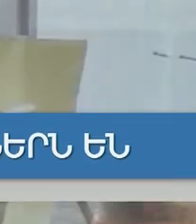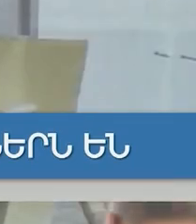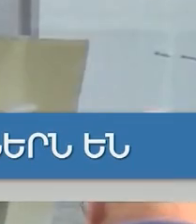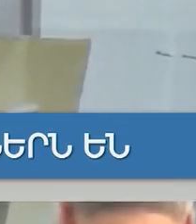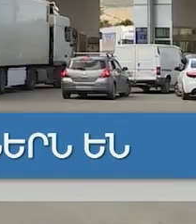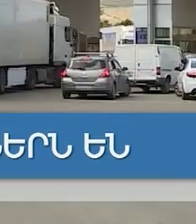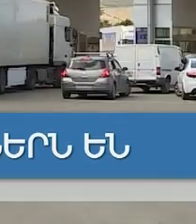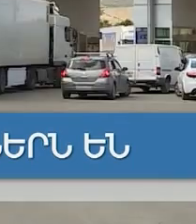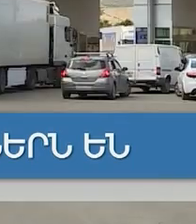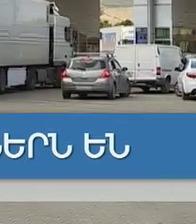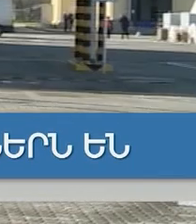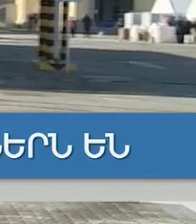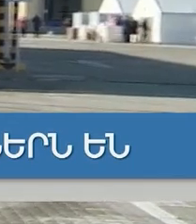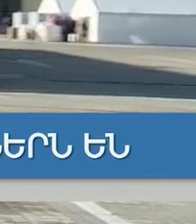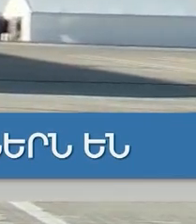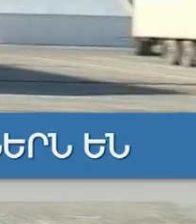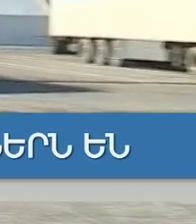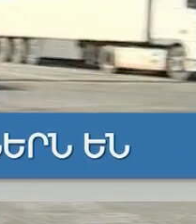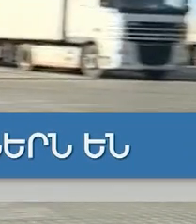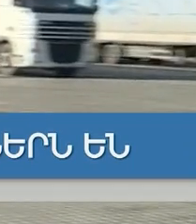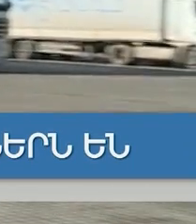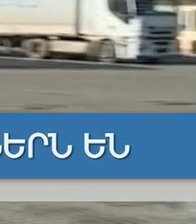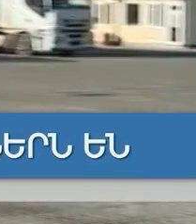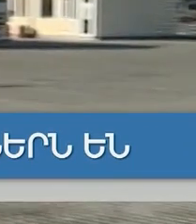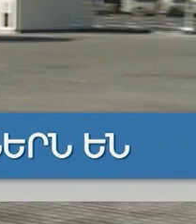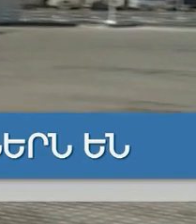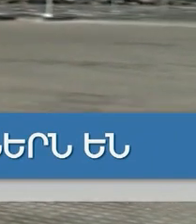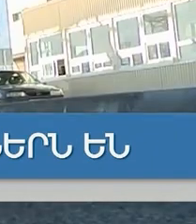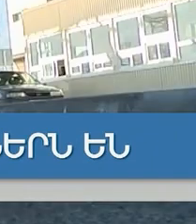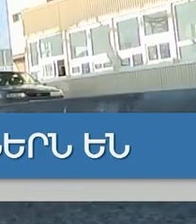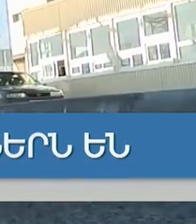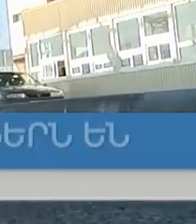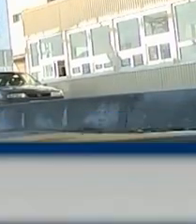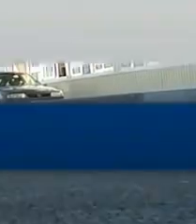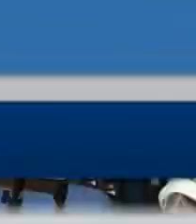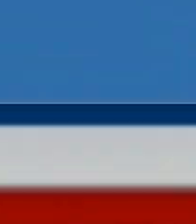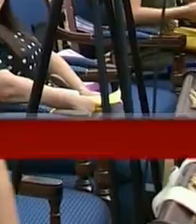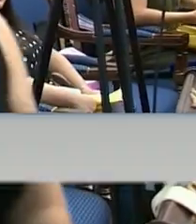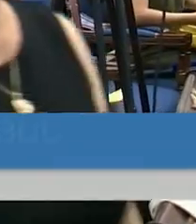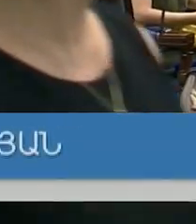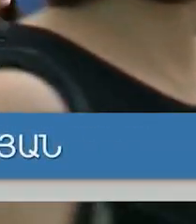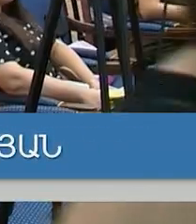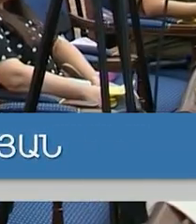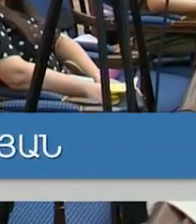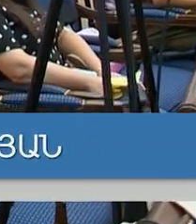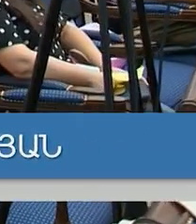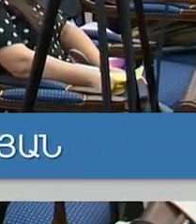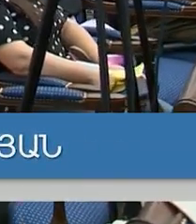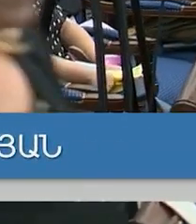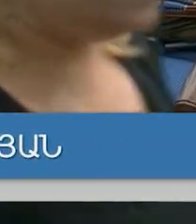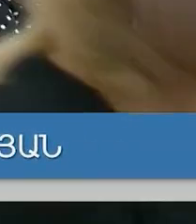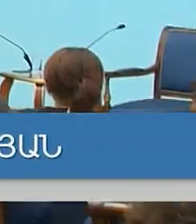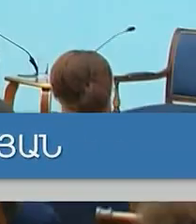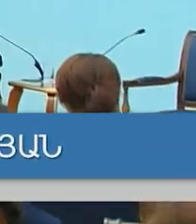ծորենի ներկրման արգելքը կգործի հոկտեմբերի 1-ից, պայմանների մեղմացման բանակցությունները շարունակվում են։ Լրացնել աշխարի